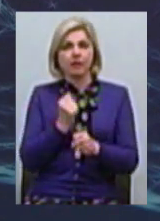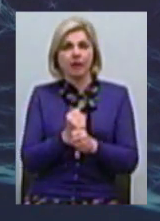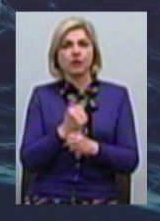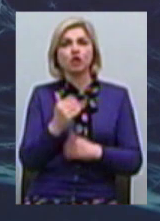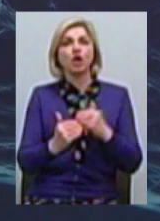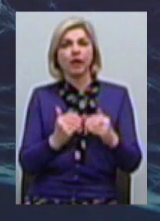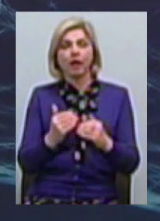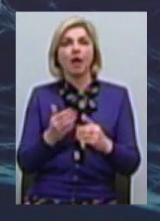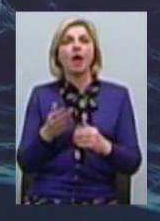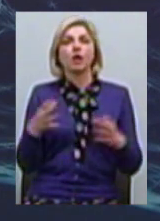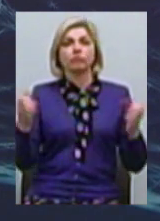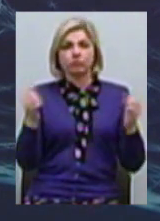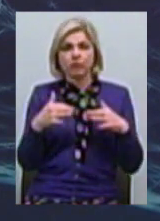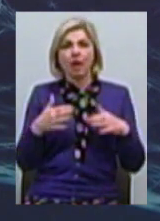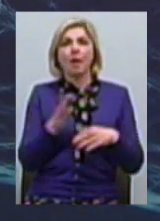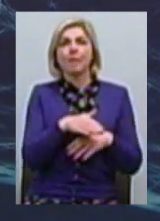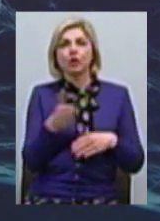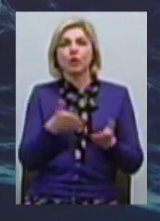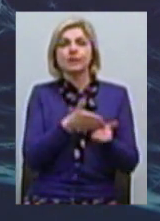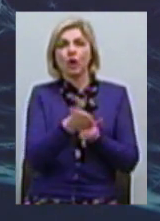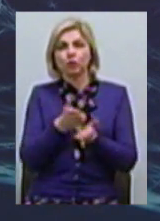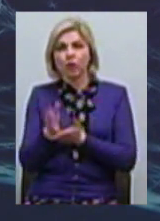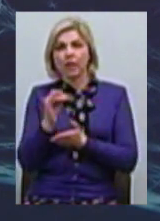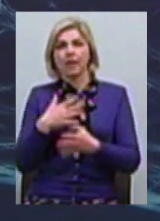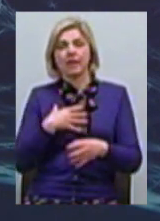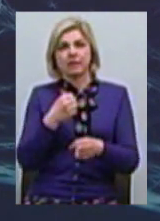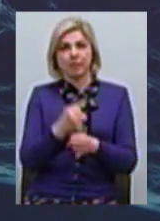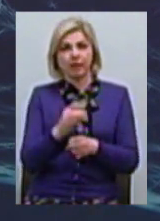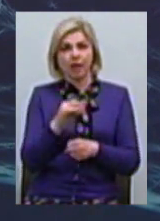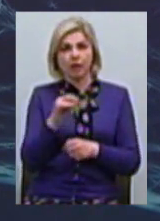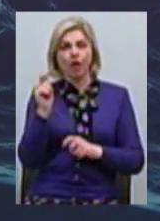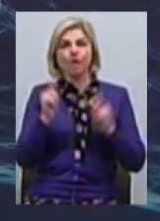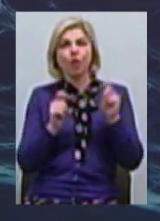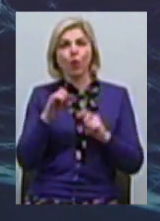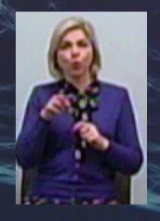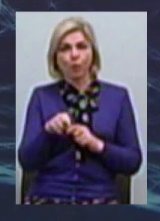собирать межсекторальные и междисциплинарные форумы, где